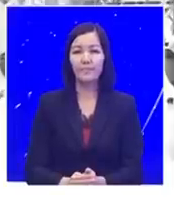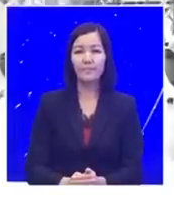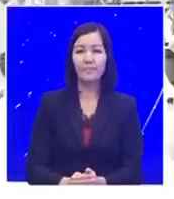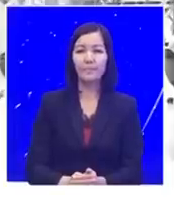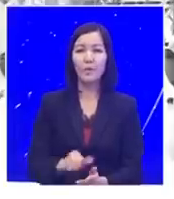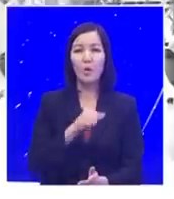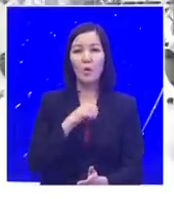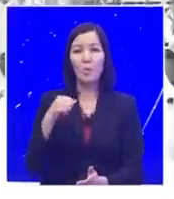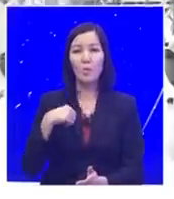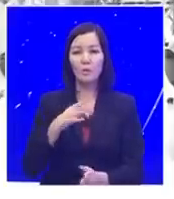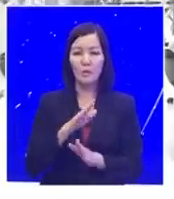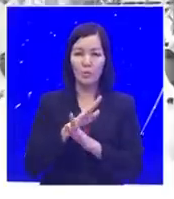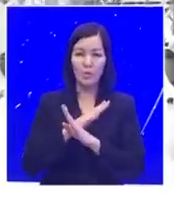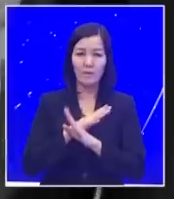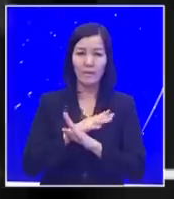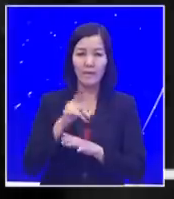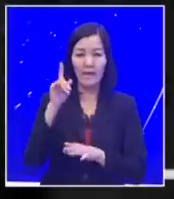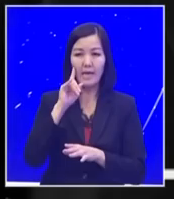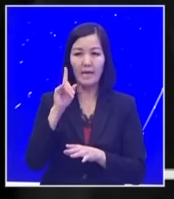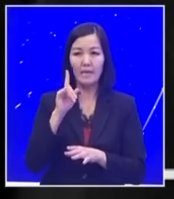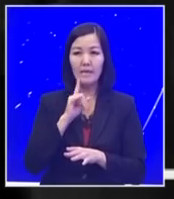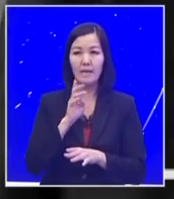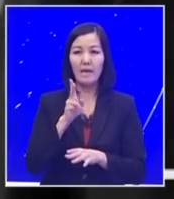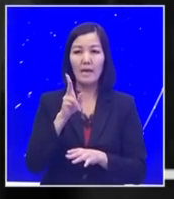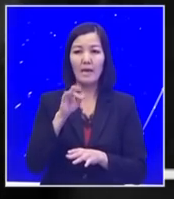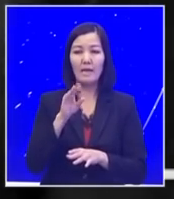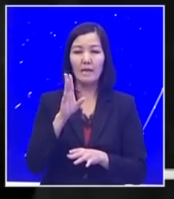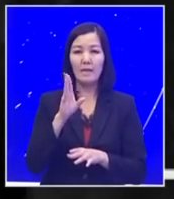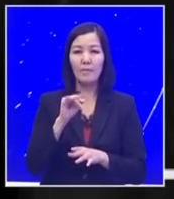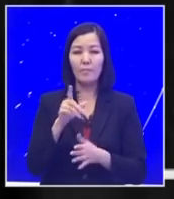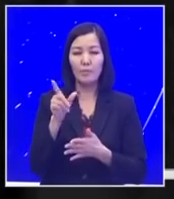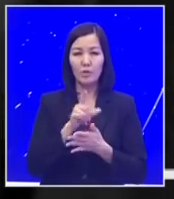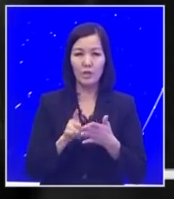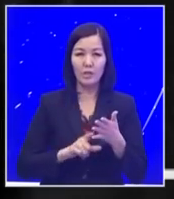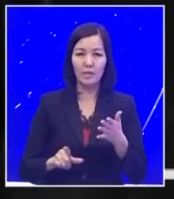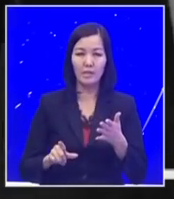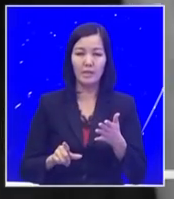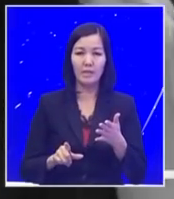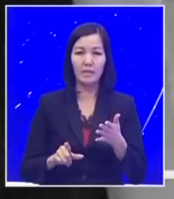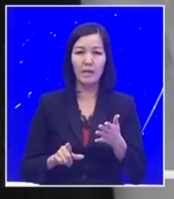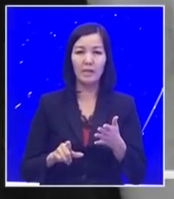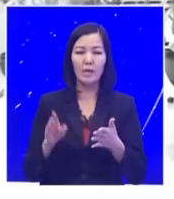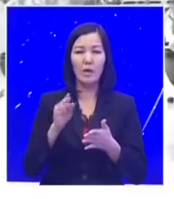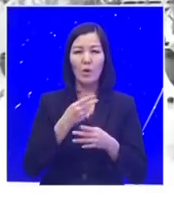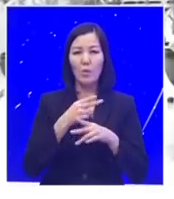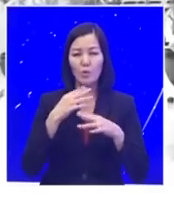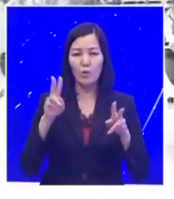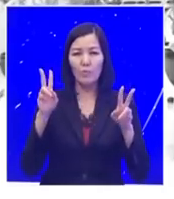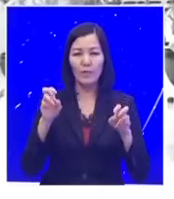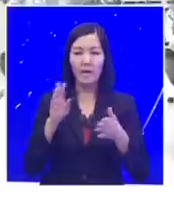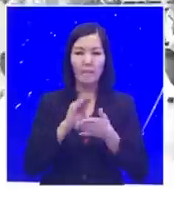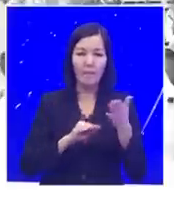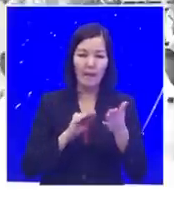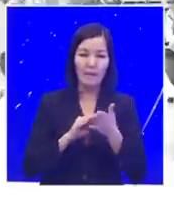Өзі өмірден өтсе де алаштың ардақыны Аманхан Әлімұлының артында жырлары мен өткірдің жүзіндей мақалалары мұра боп қалды.